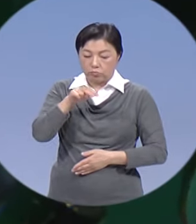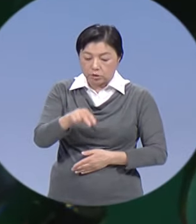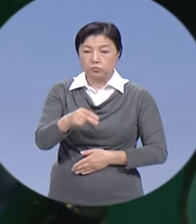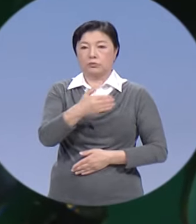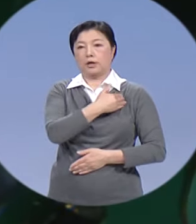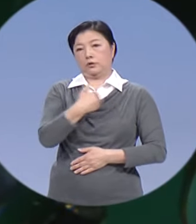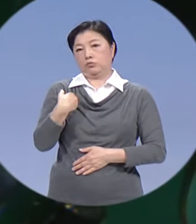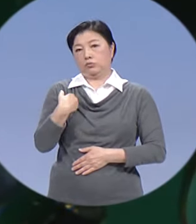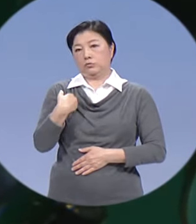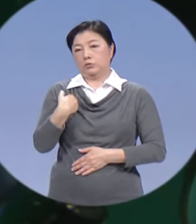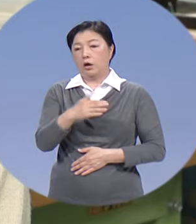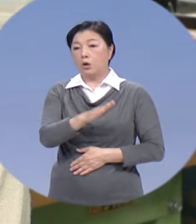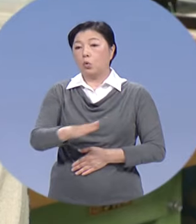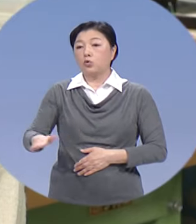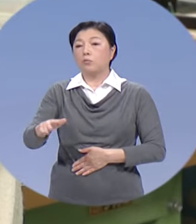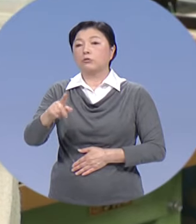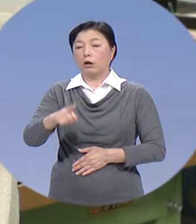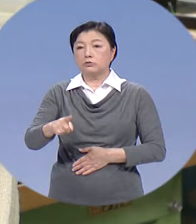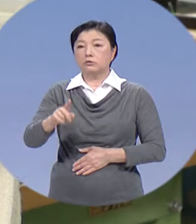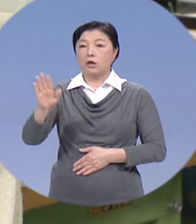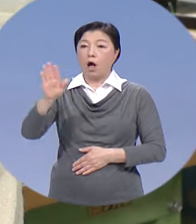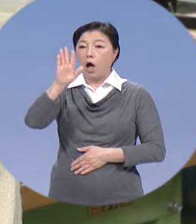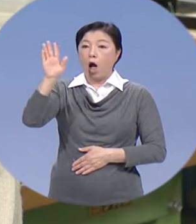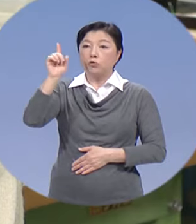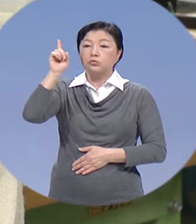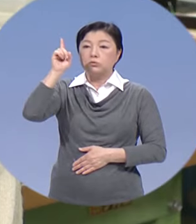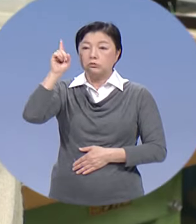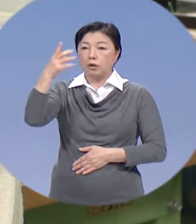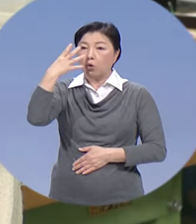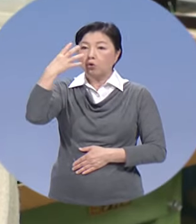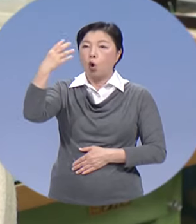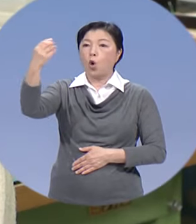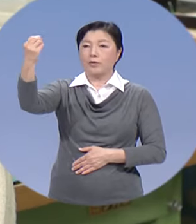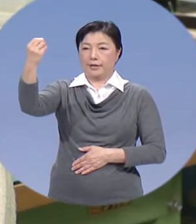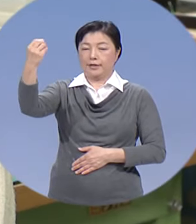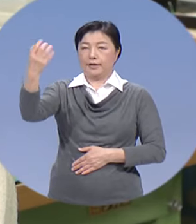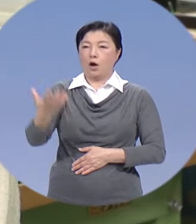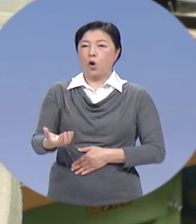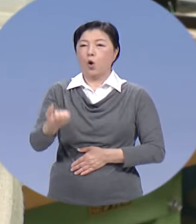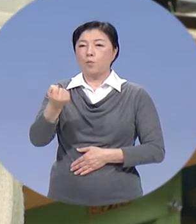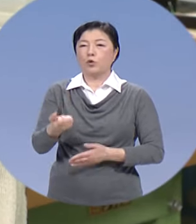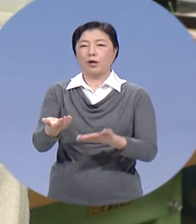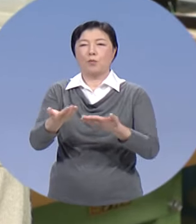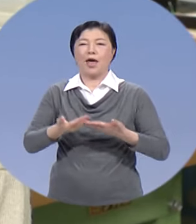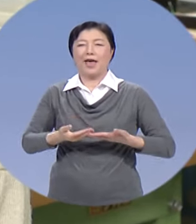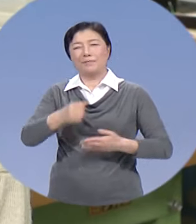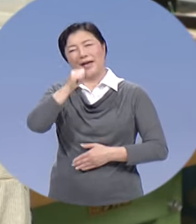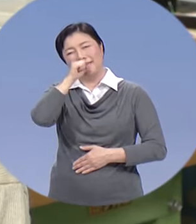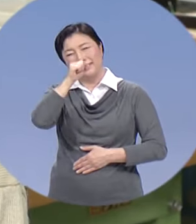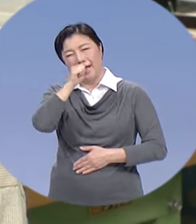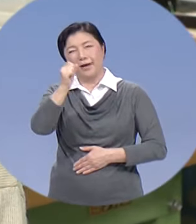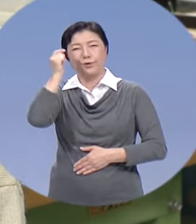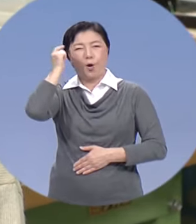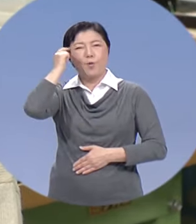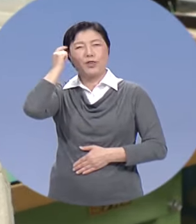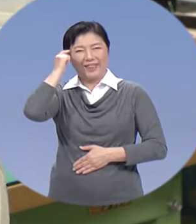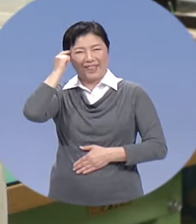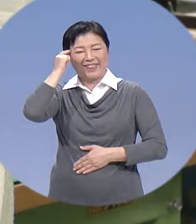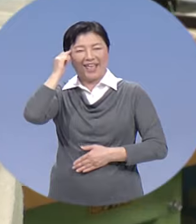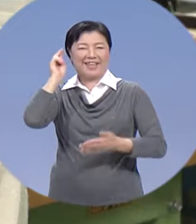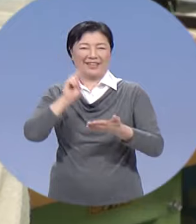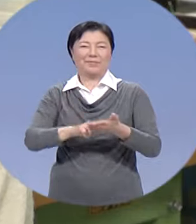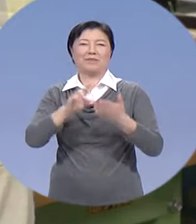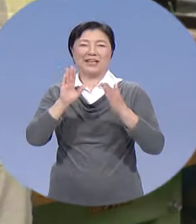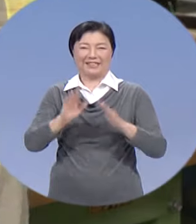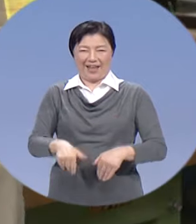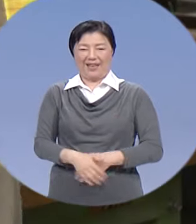。子どもたちに宇宙への、興味を持ってもらえればいいなと思って決めました